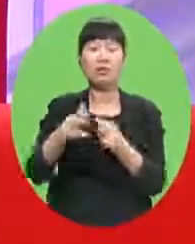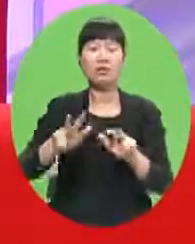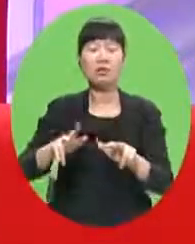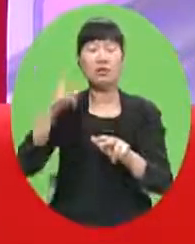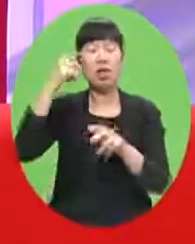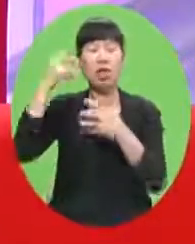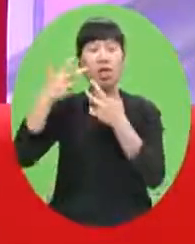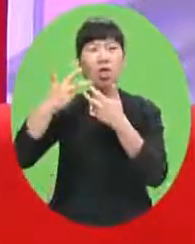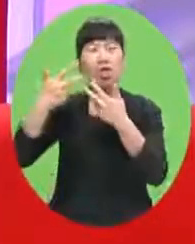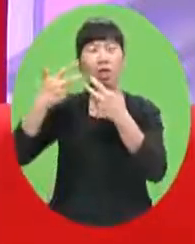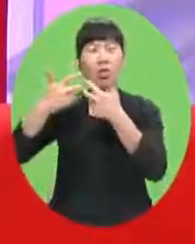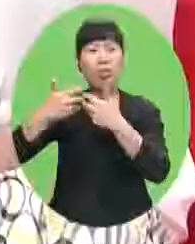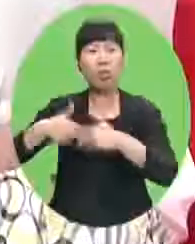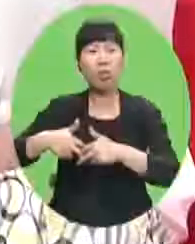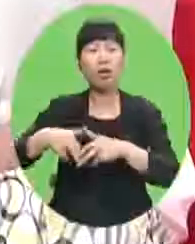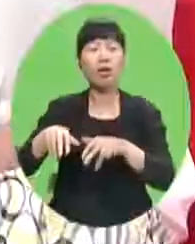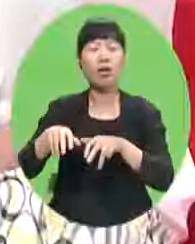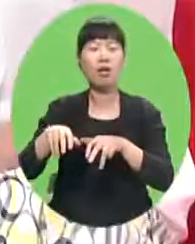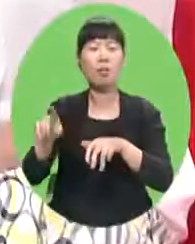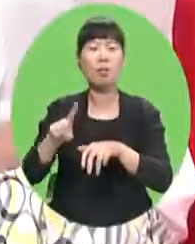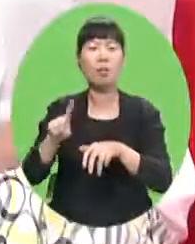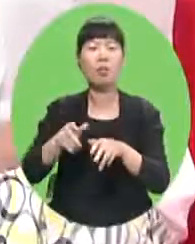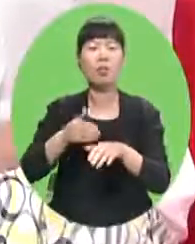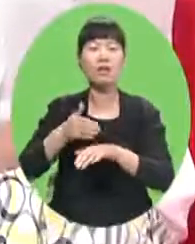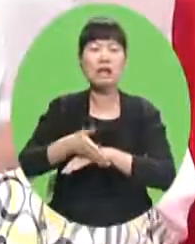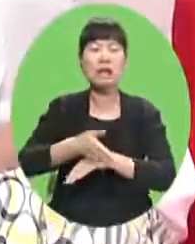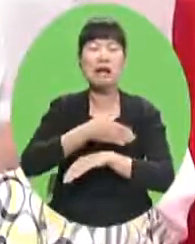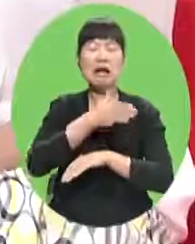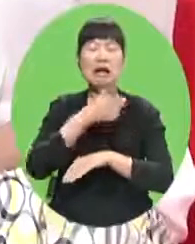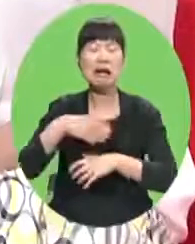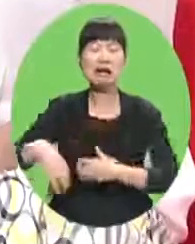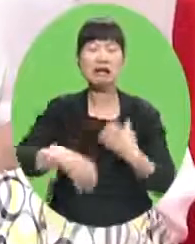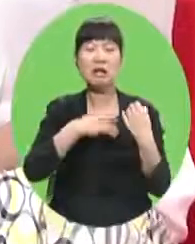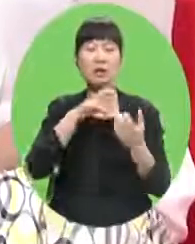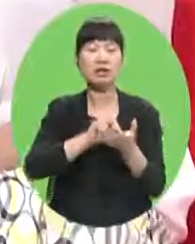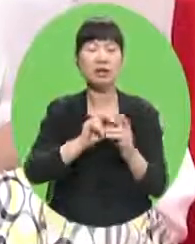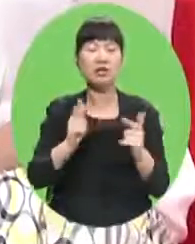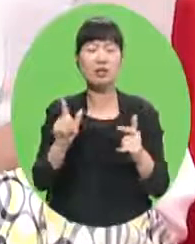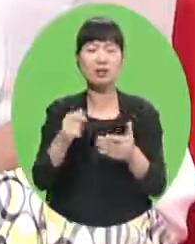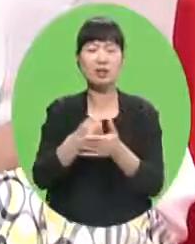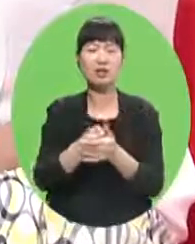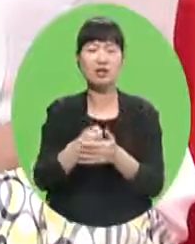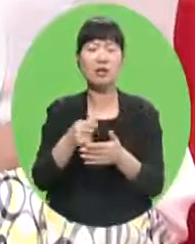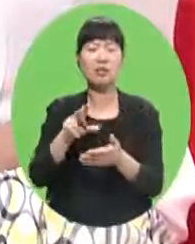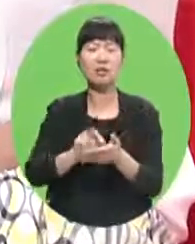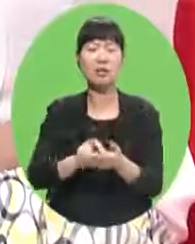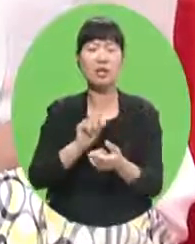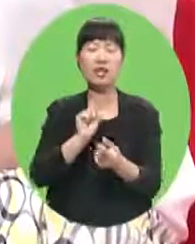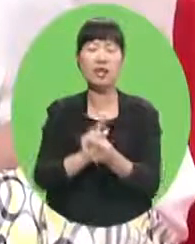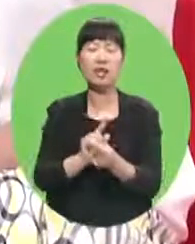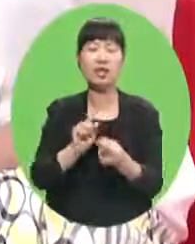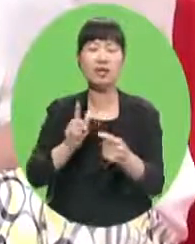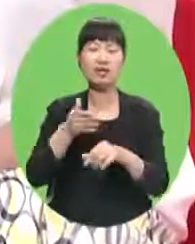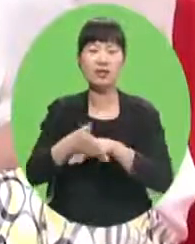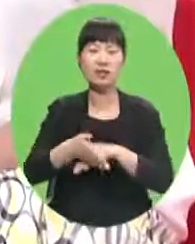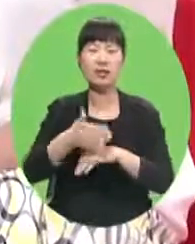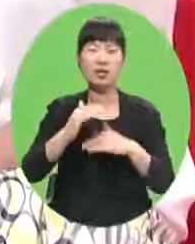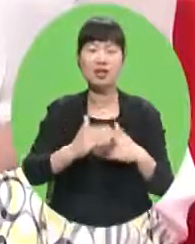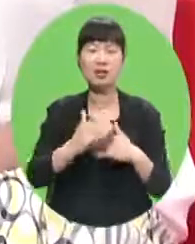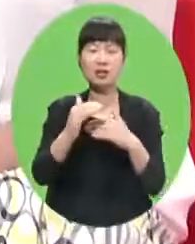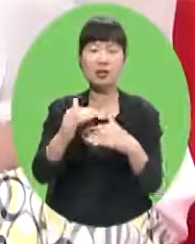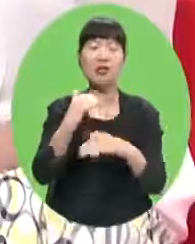느리고 느리다는 게 뭐 게으르다는 의미가 아니라 어떤 결정이나 문제 대처가 조금 느리고 이런 느린 과정을